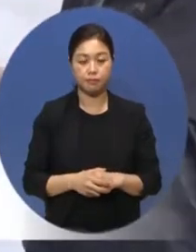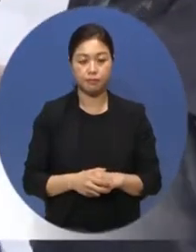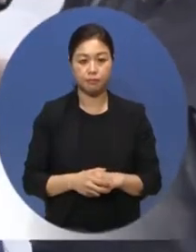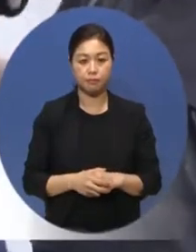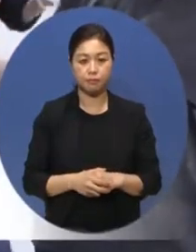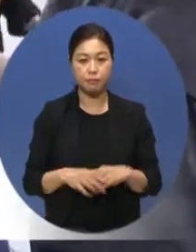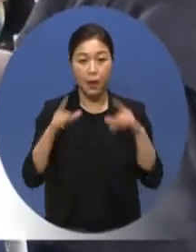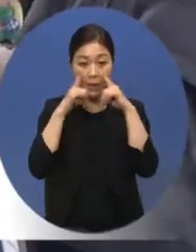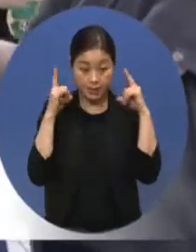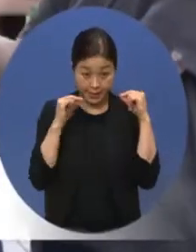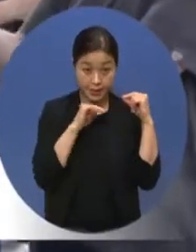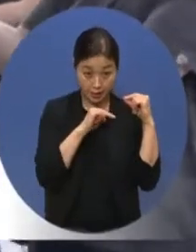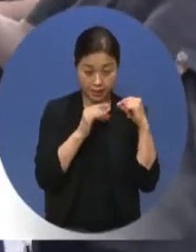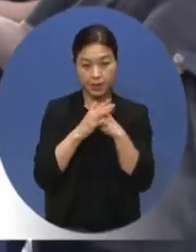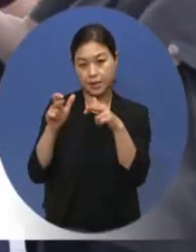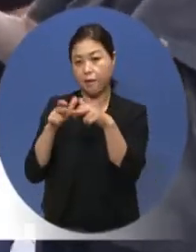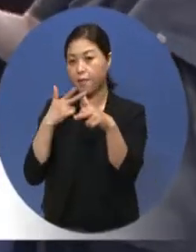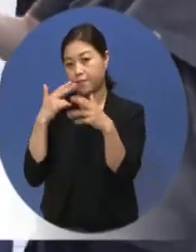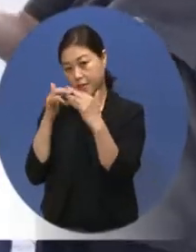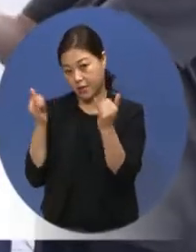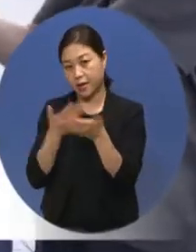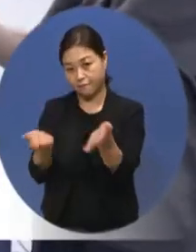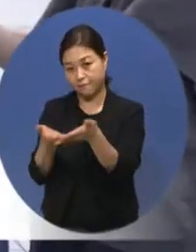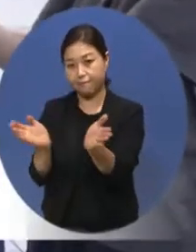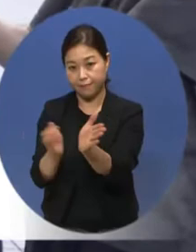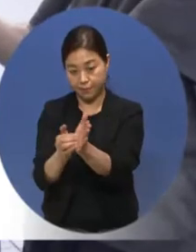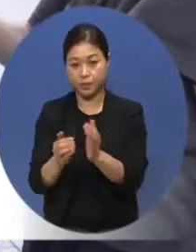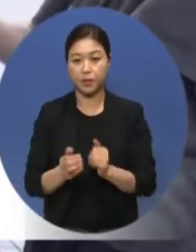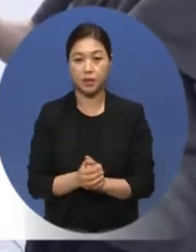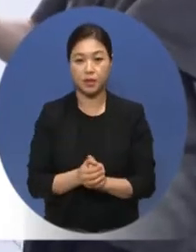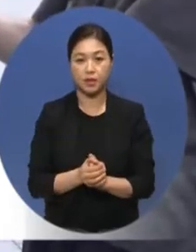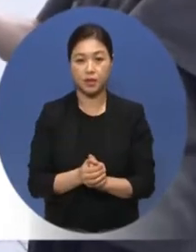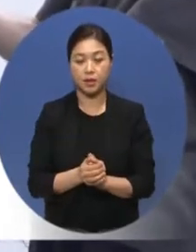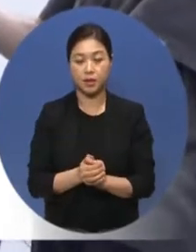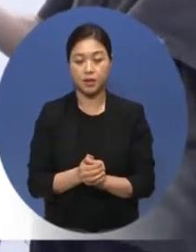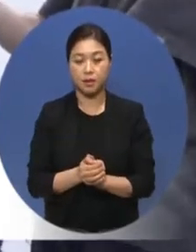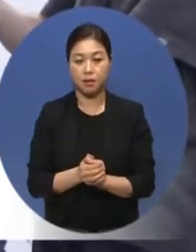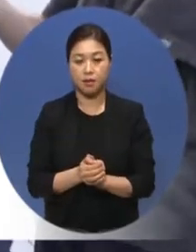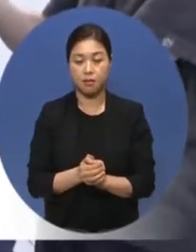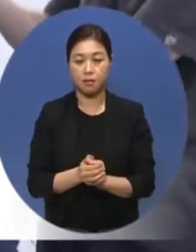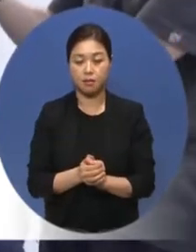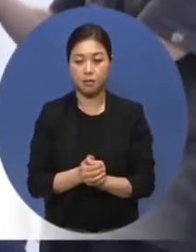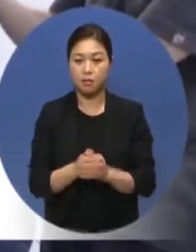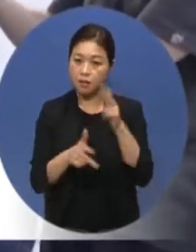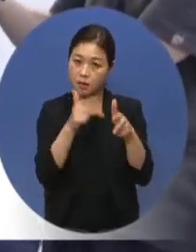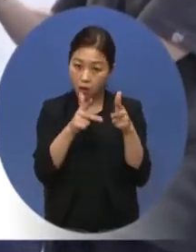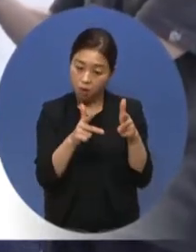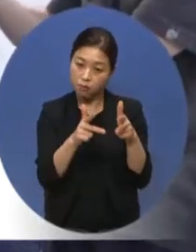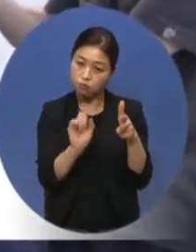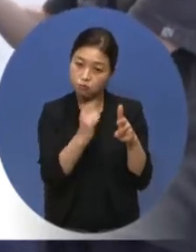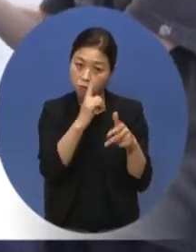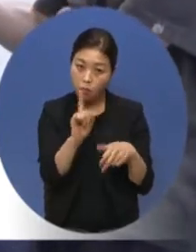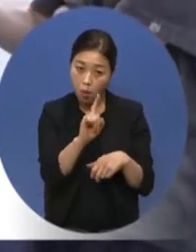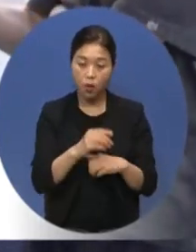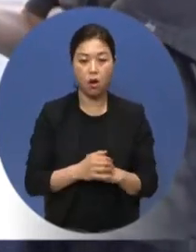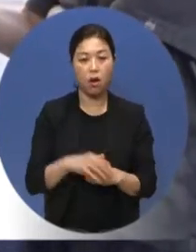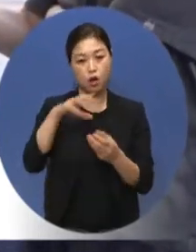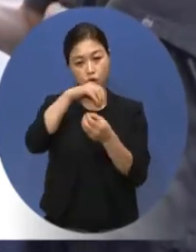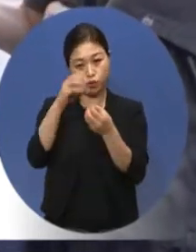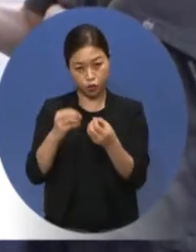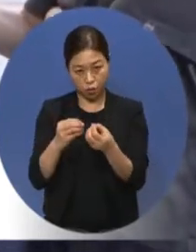그 비장애인들에게 나눠줬는데 어떻게 해서 추진이 됐죠? 예, 이제 추석을